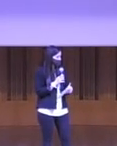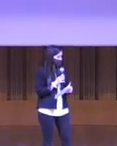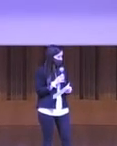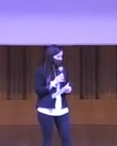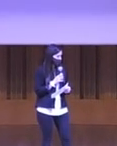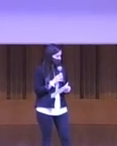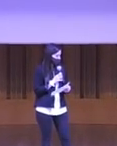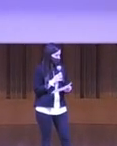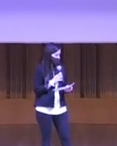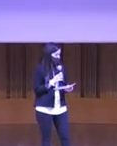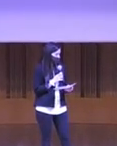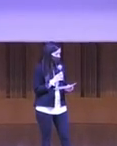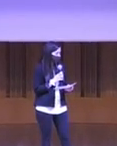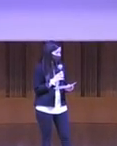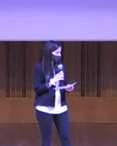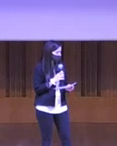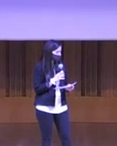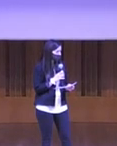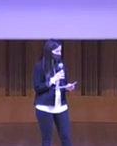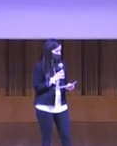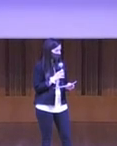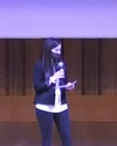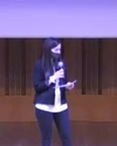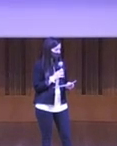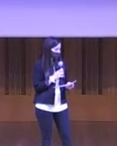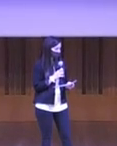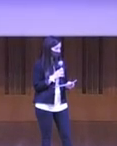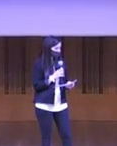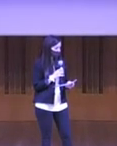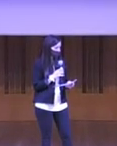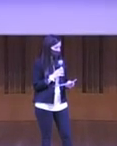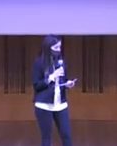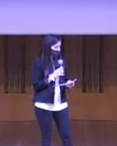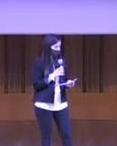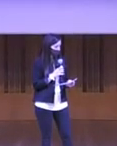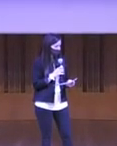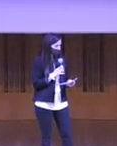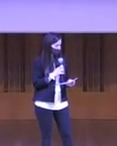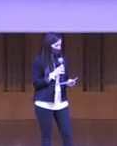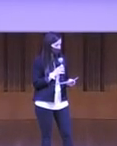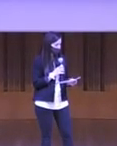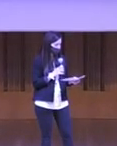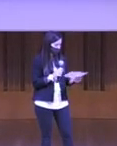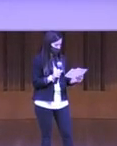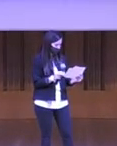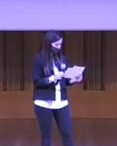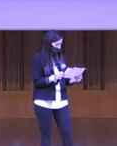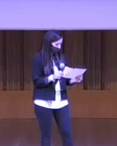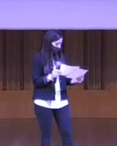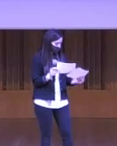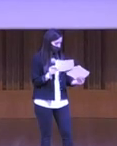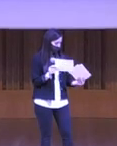El tema, nosaltres tenim un estudi de, com arriba la llosa del tren fins a, diguéssim, a dalt, no? I hi